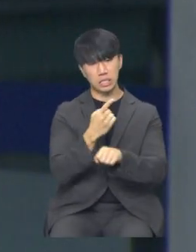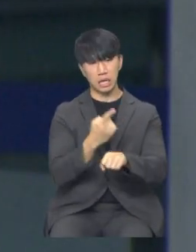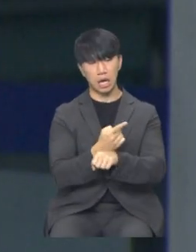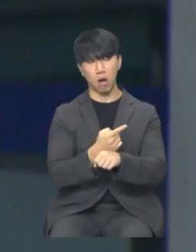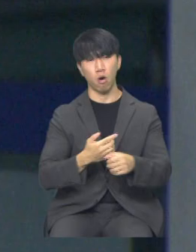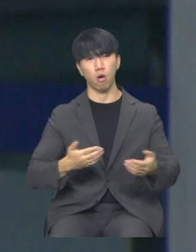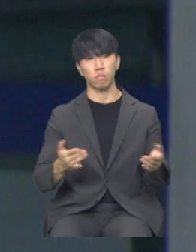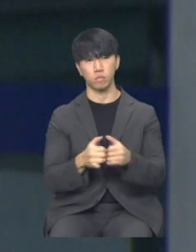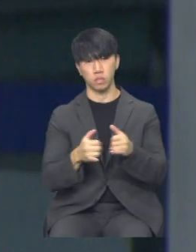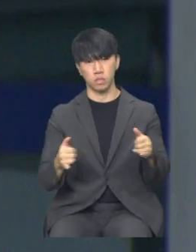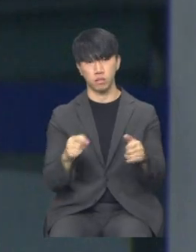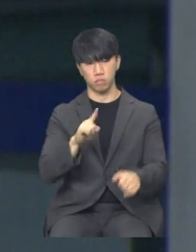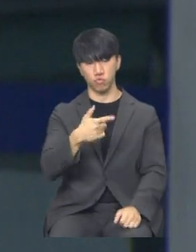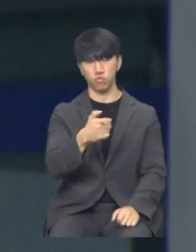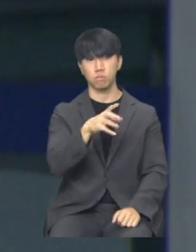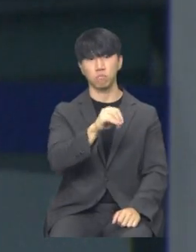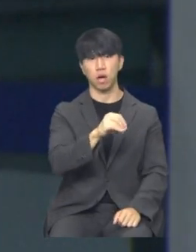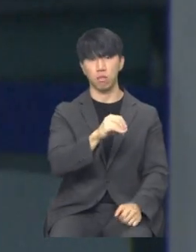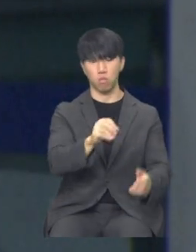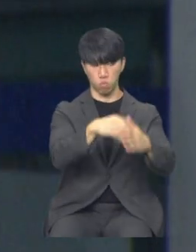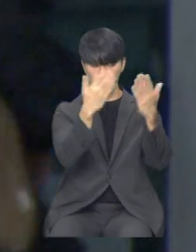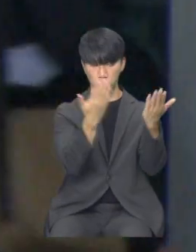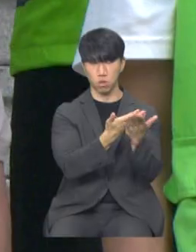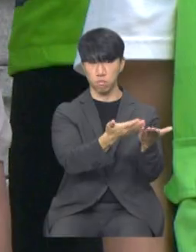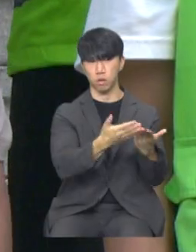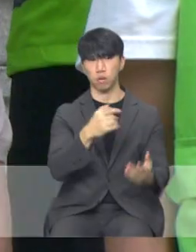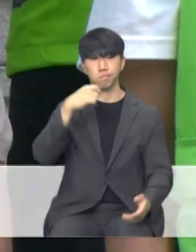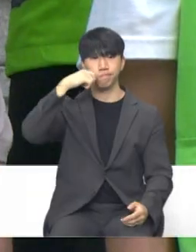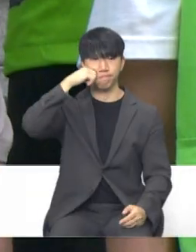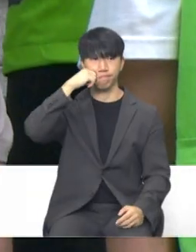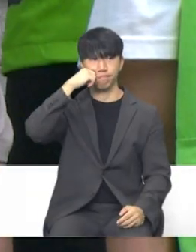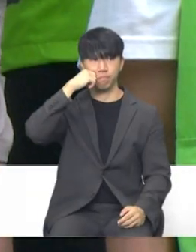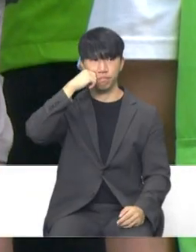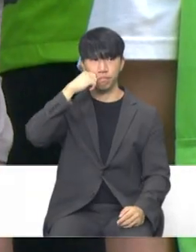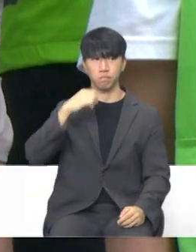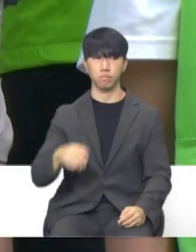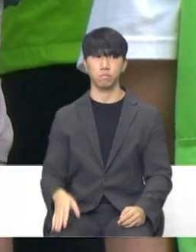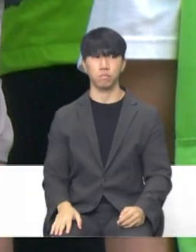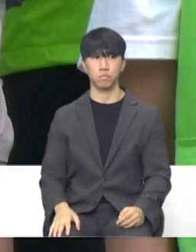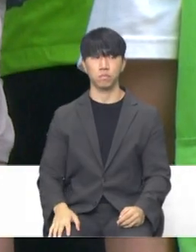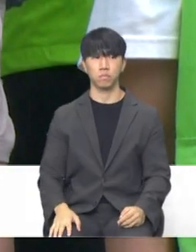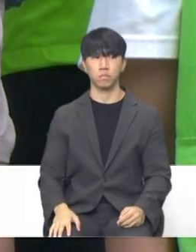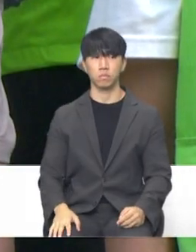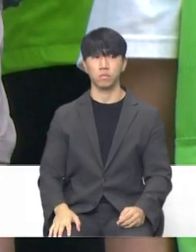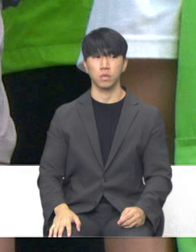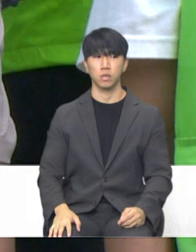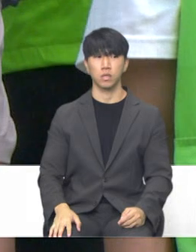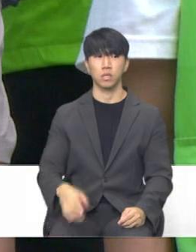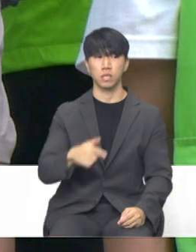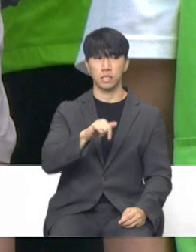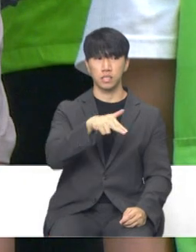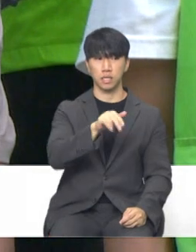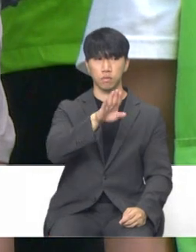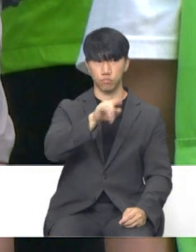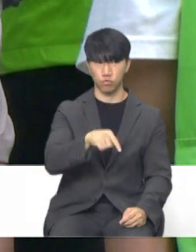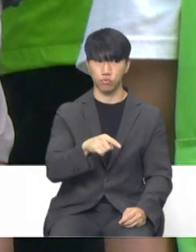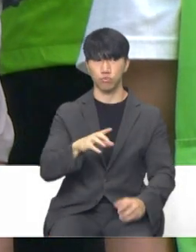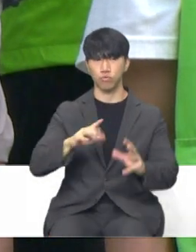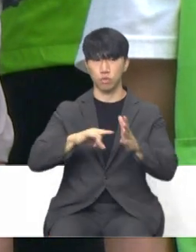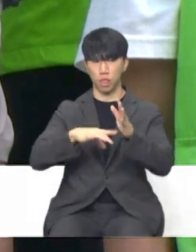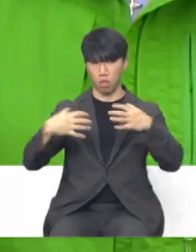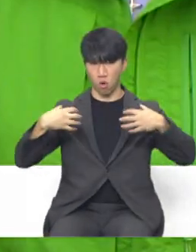근무자들은 160만 원조차 다 받지 못합니다. 기재부와 국세청, 경찰청, 국가인권위